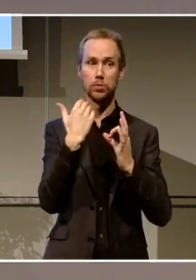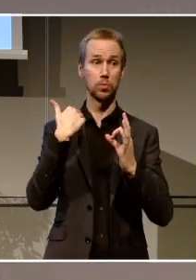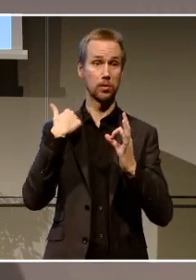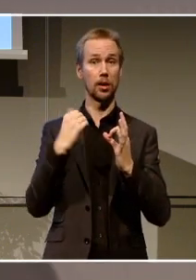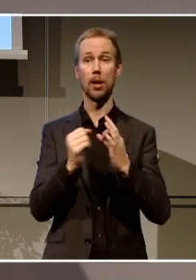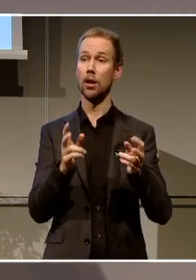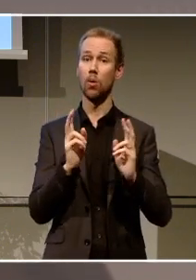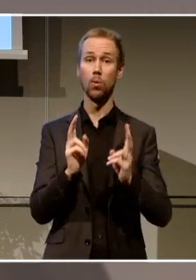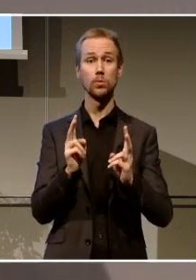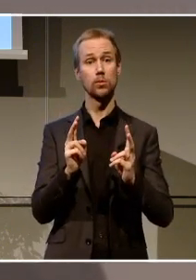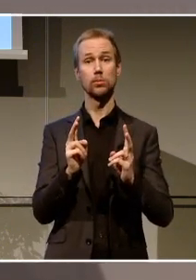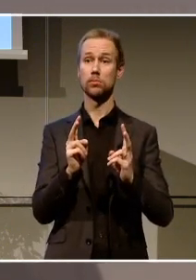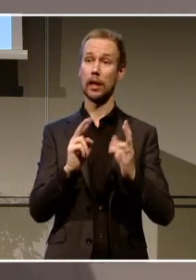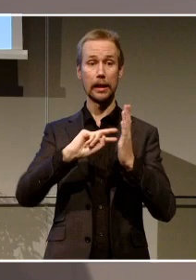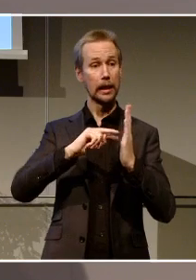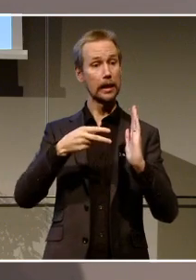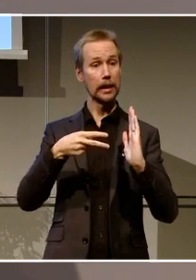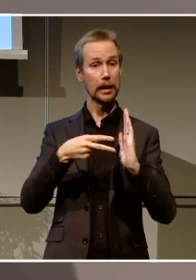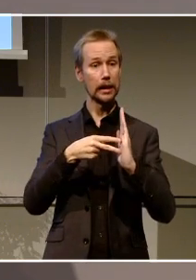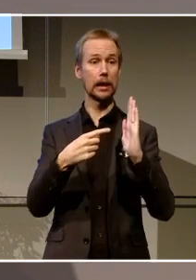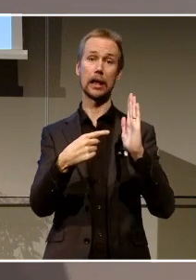faktiskt hjälper oss att hitta det här